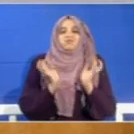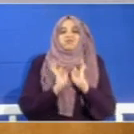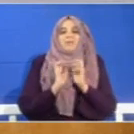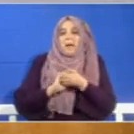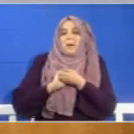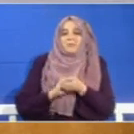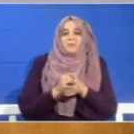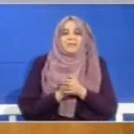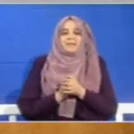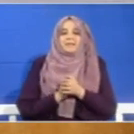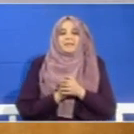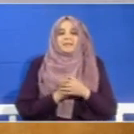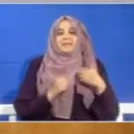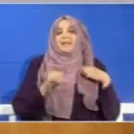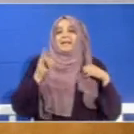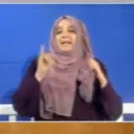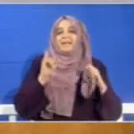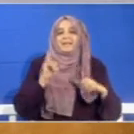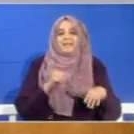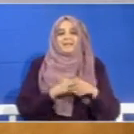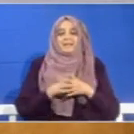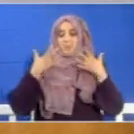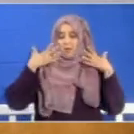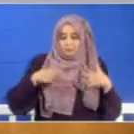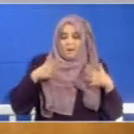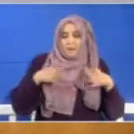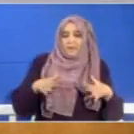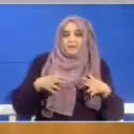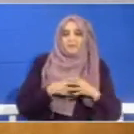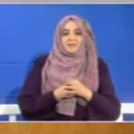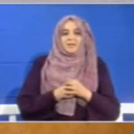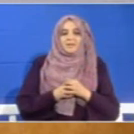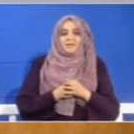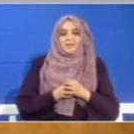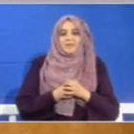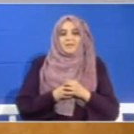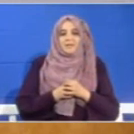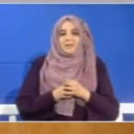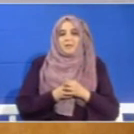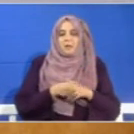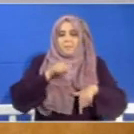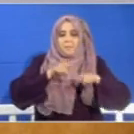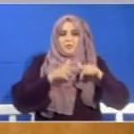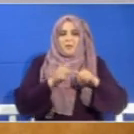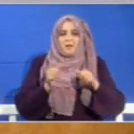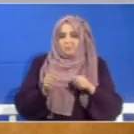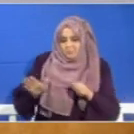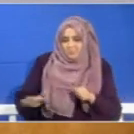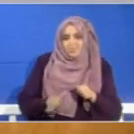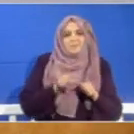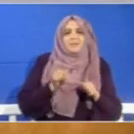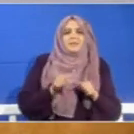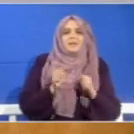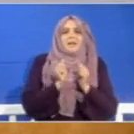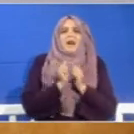فقال لهم: من أسدل إزاره، يعني ثوبه، ويجره على الأرض، لن يجد